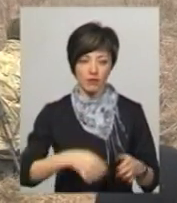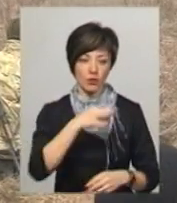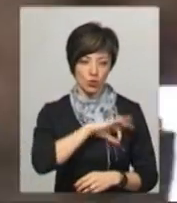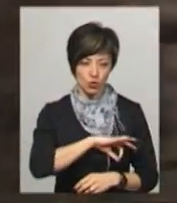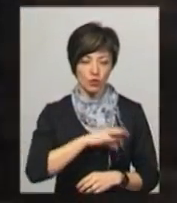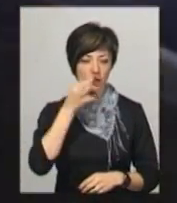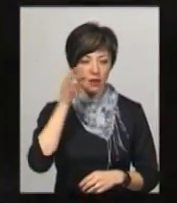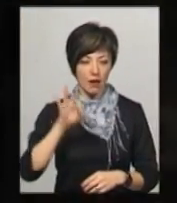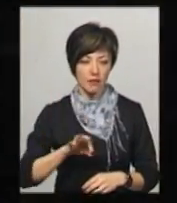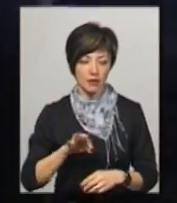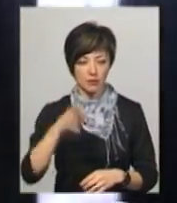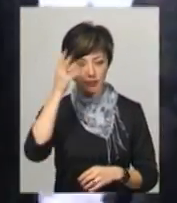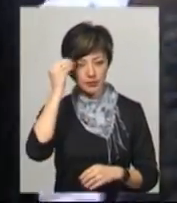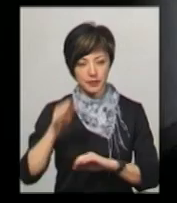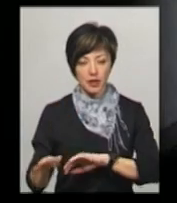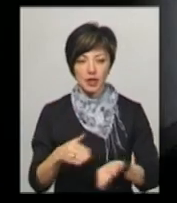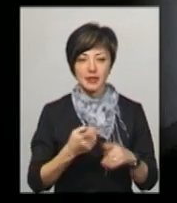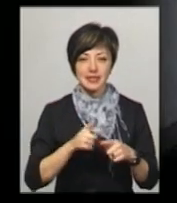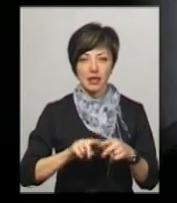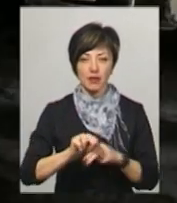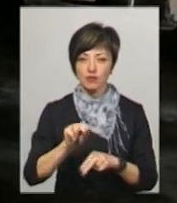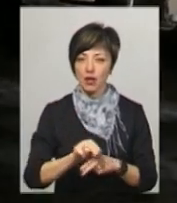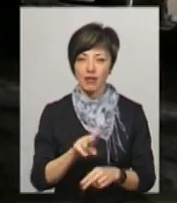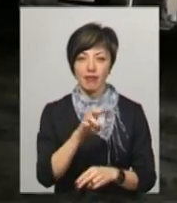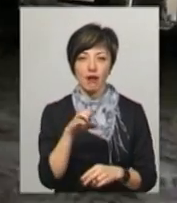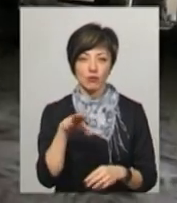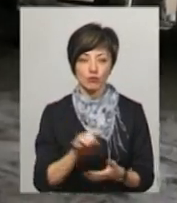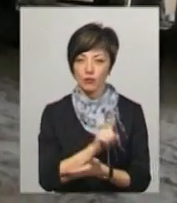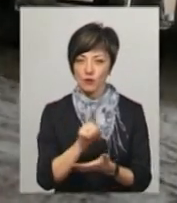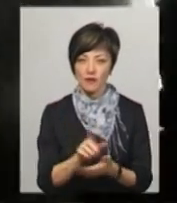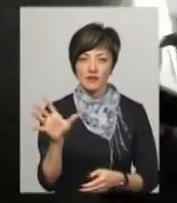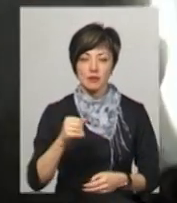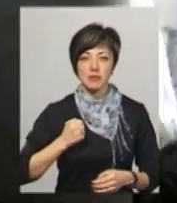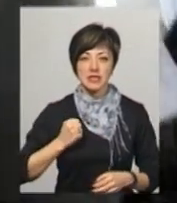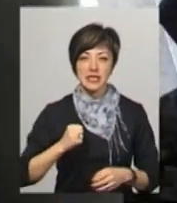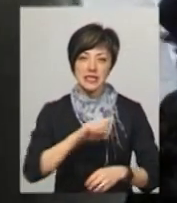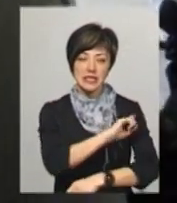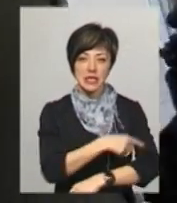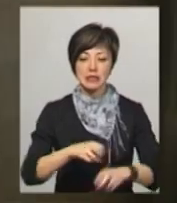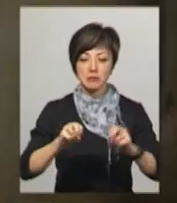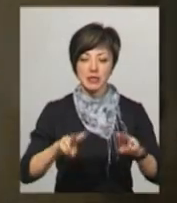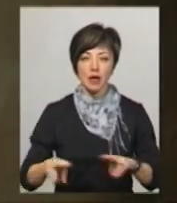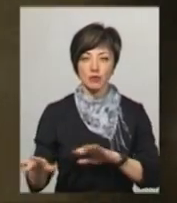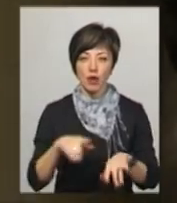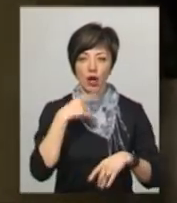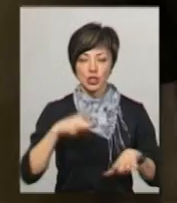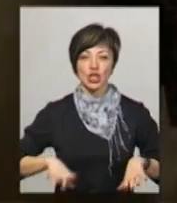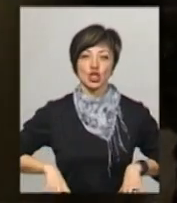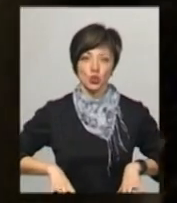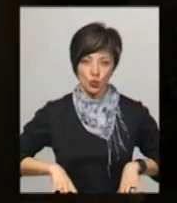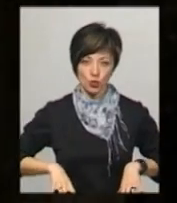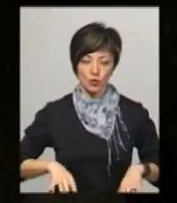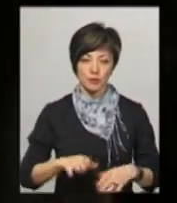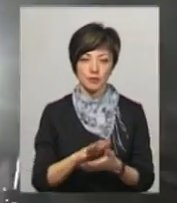використовувала навики. Підвищений курс за класифікацією НАТО є обов'язковим для всіх бійців сил спеціальних операцій, каже інструктор сил спеціальних операцій